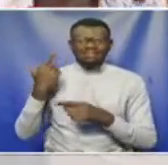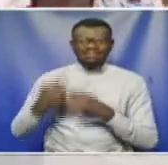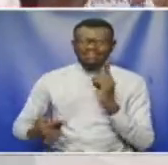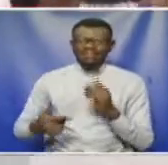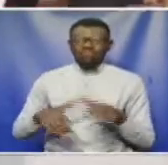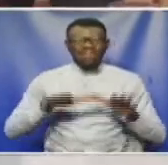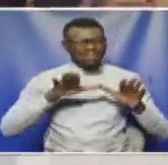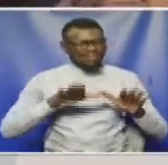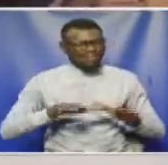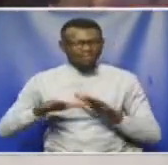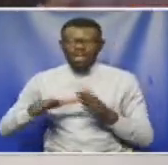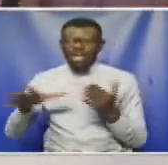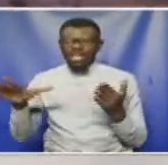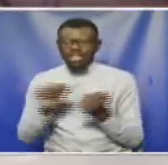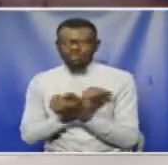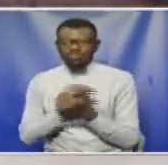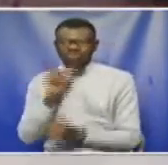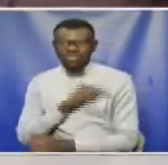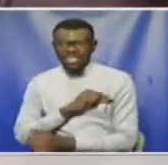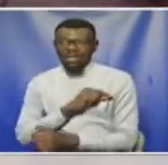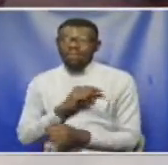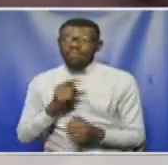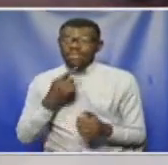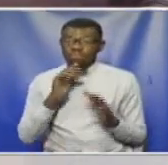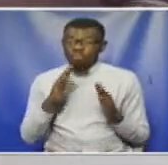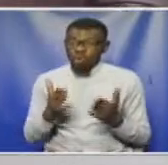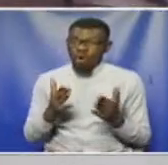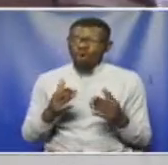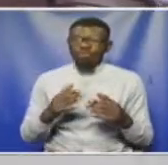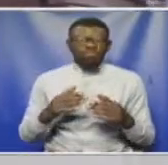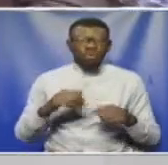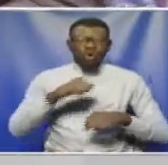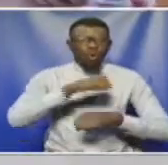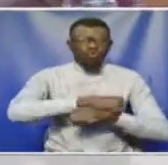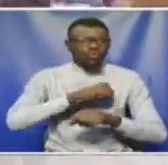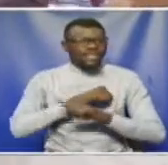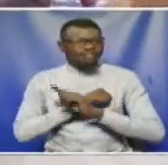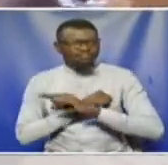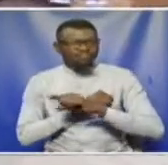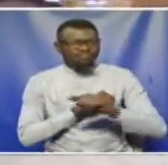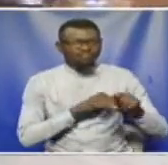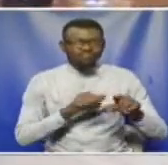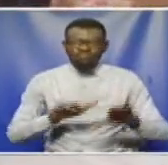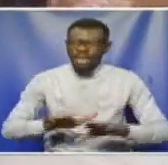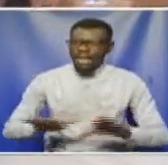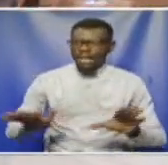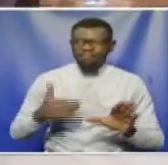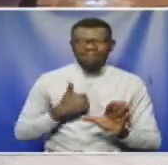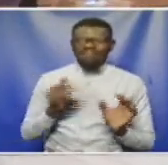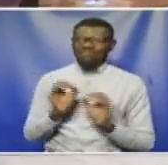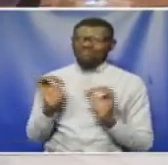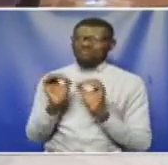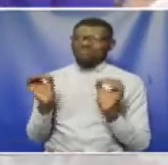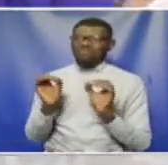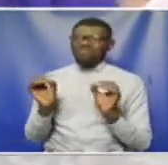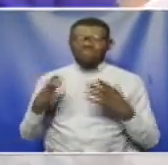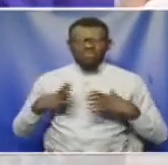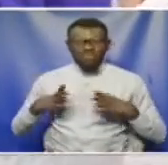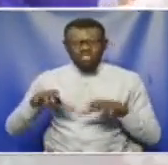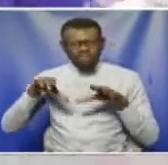baada ya kubomolewa, wakuu wa chama hicho walisema baadhi ya shule hazina shamba au zimekuwa kwenye ardhi zinazodaiwa